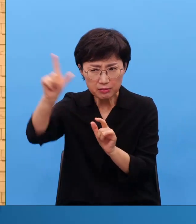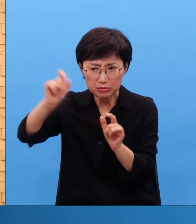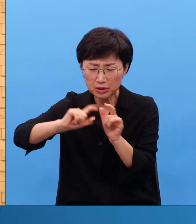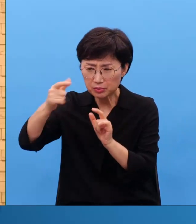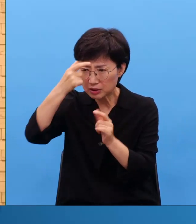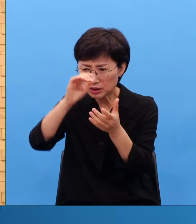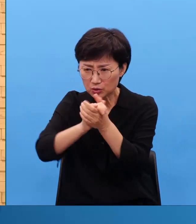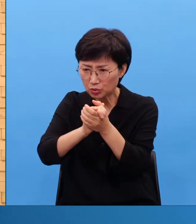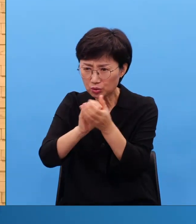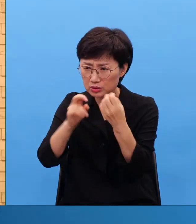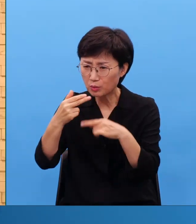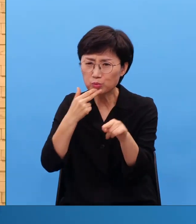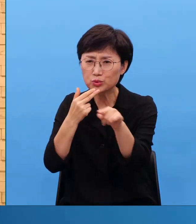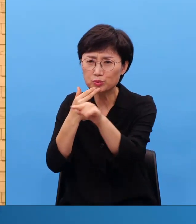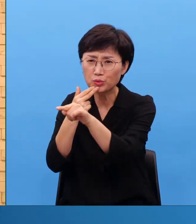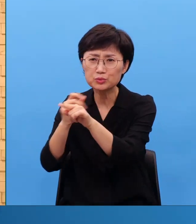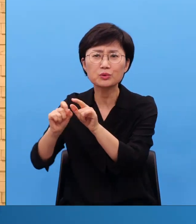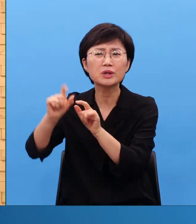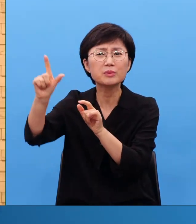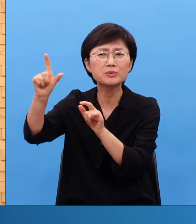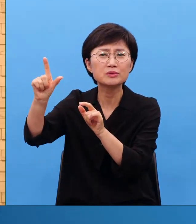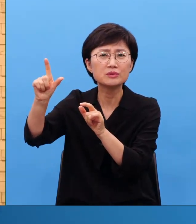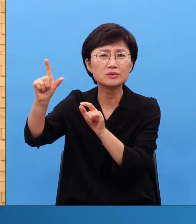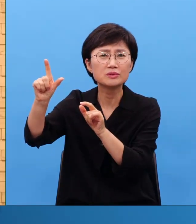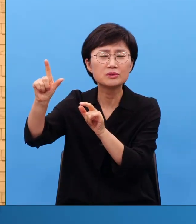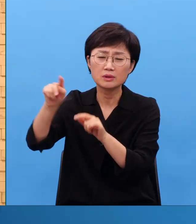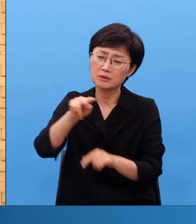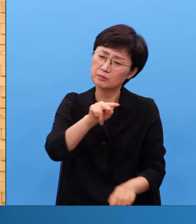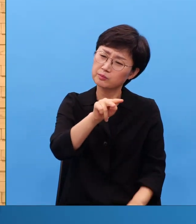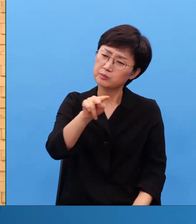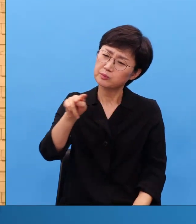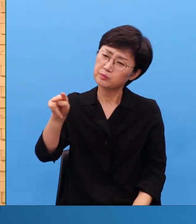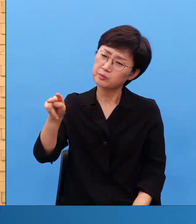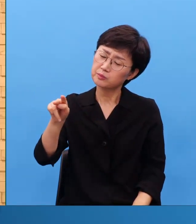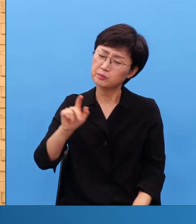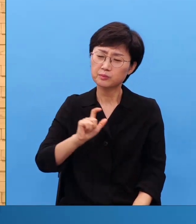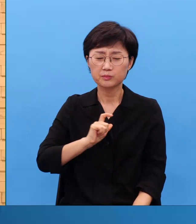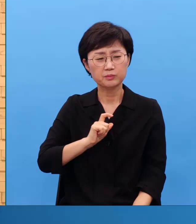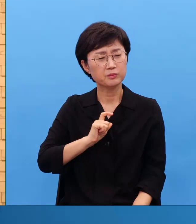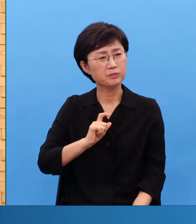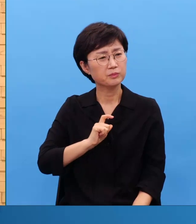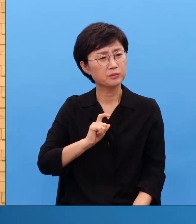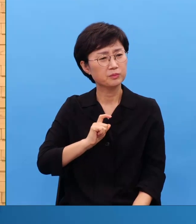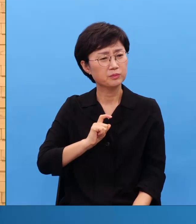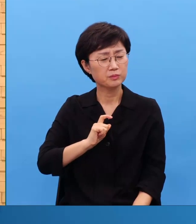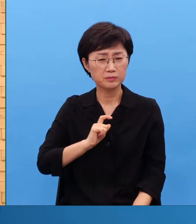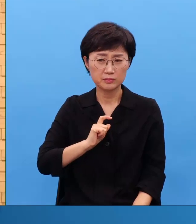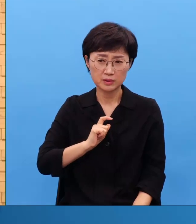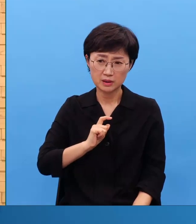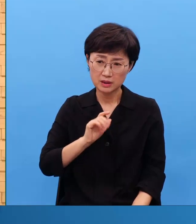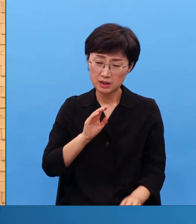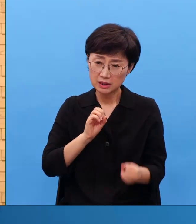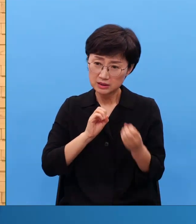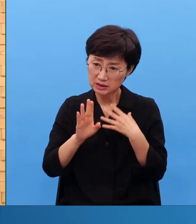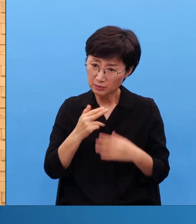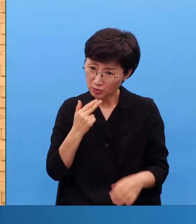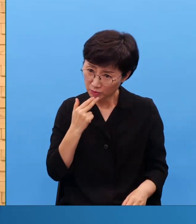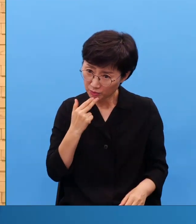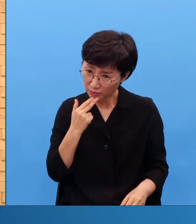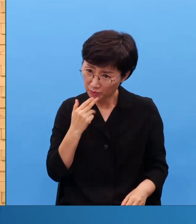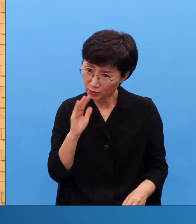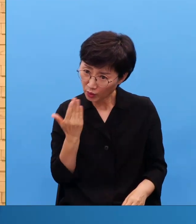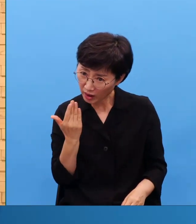be able to enjoy themselves in their walk of faith. 조금 마음에 갈등도 생기겠죠. And in your heart, you might have